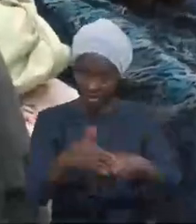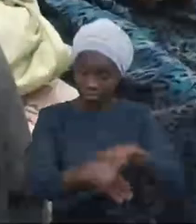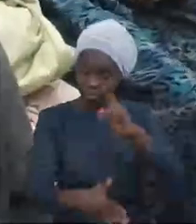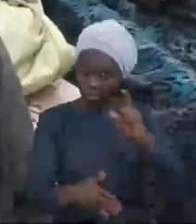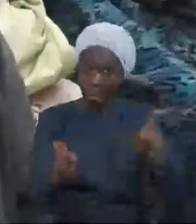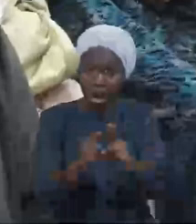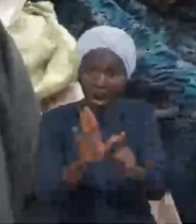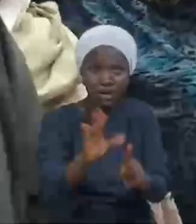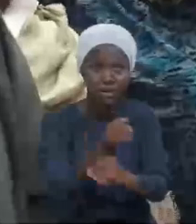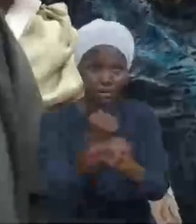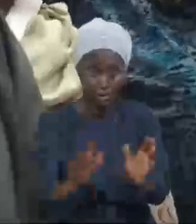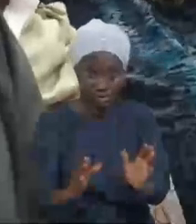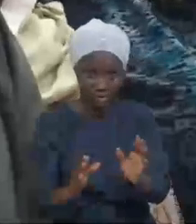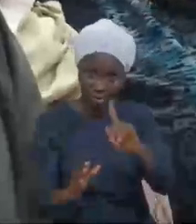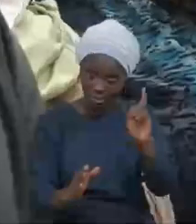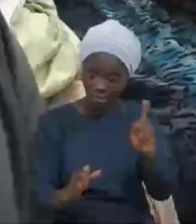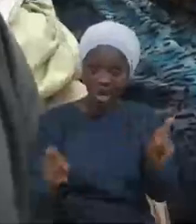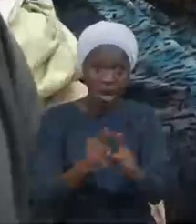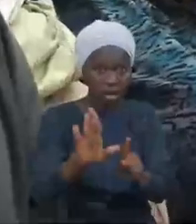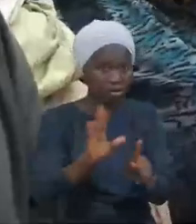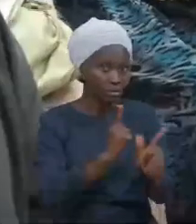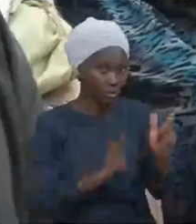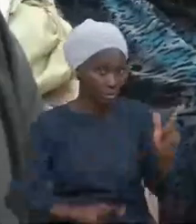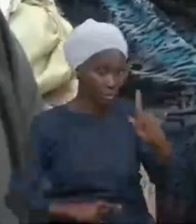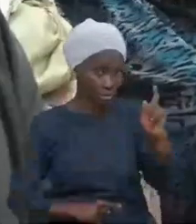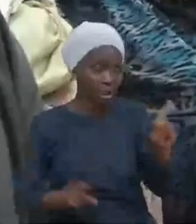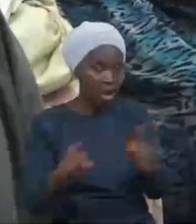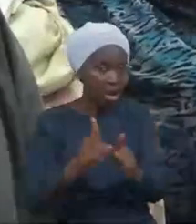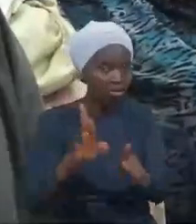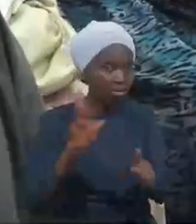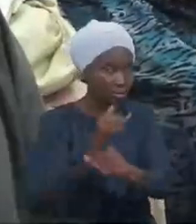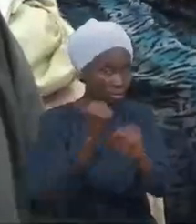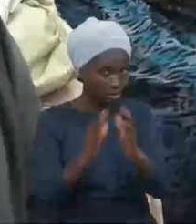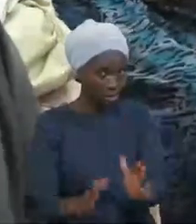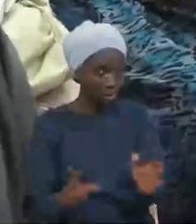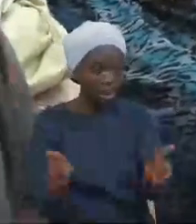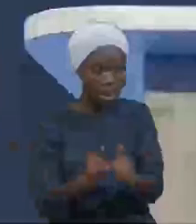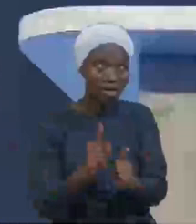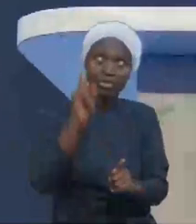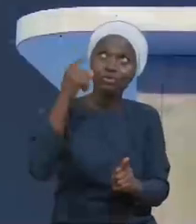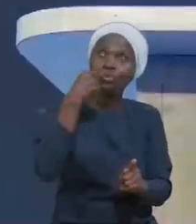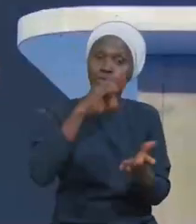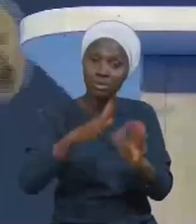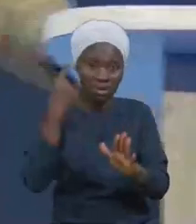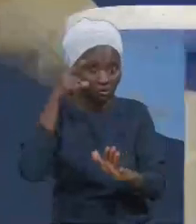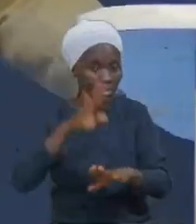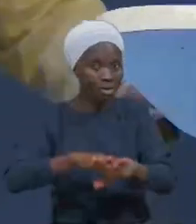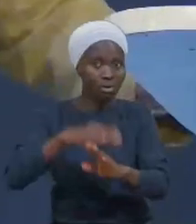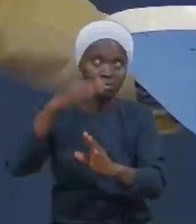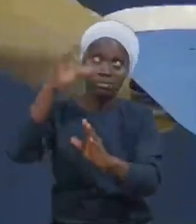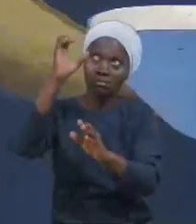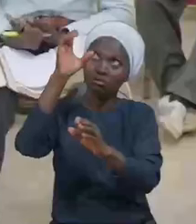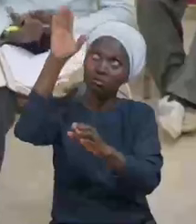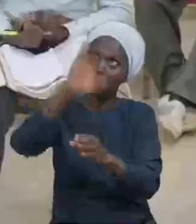comme Seigneur, comme Rédempteur, comme celui qui est mort pour toi sur la croix du calvaire? Est-ce que quelqu'un